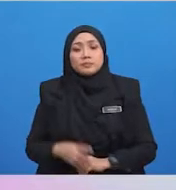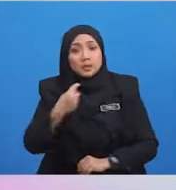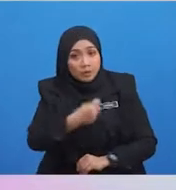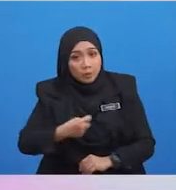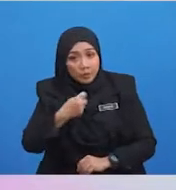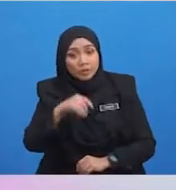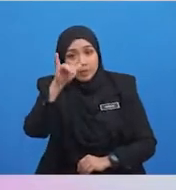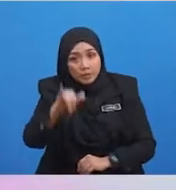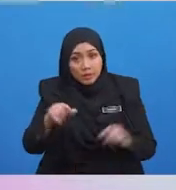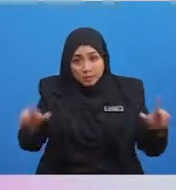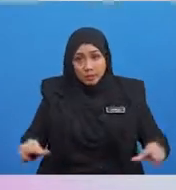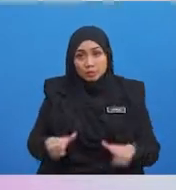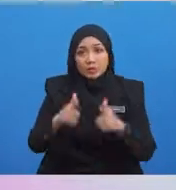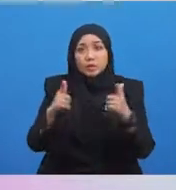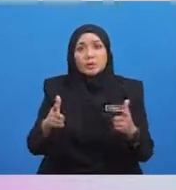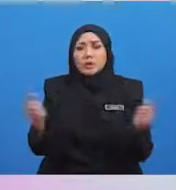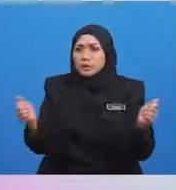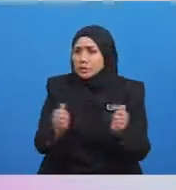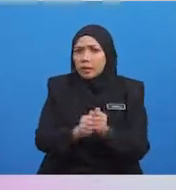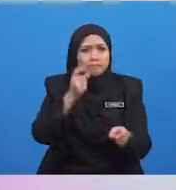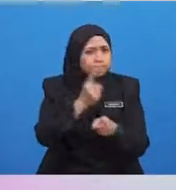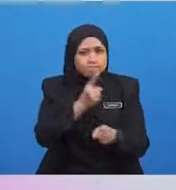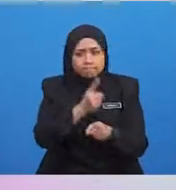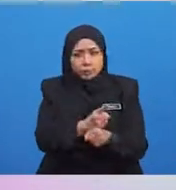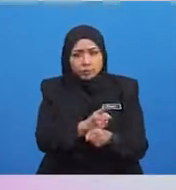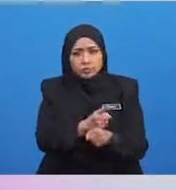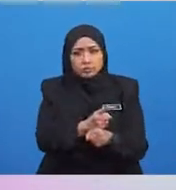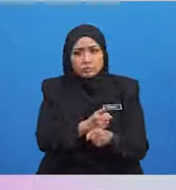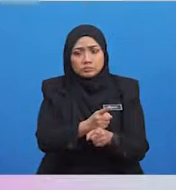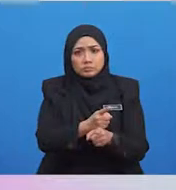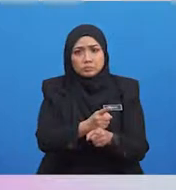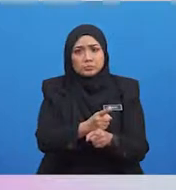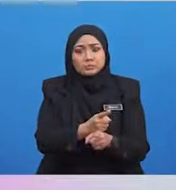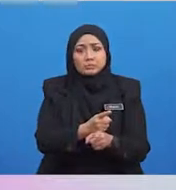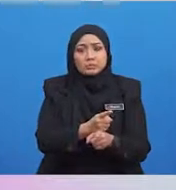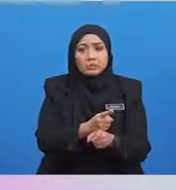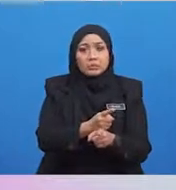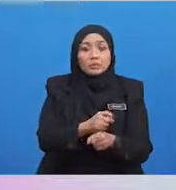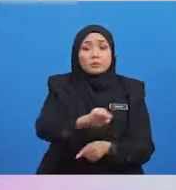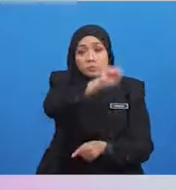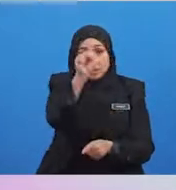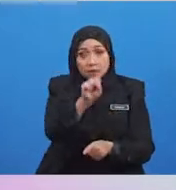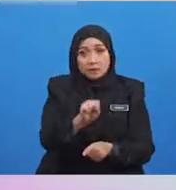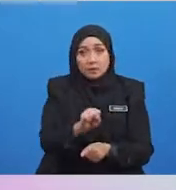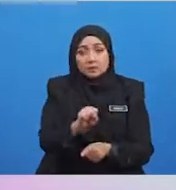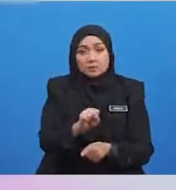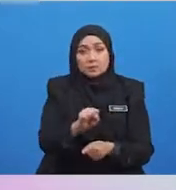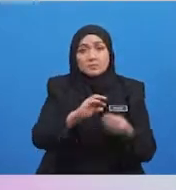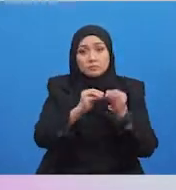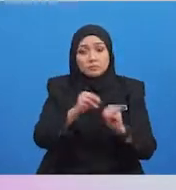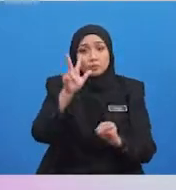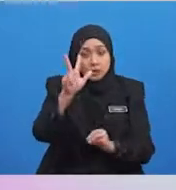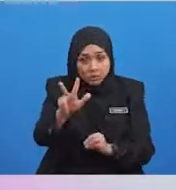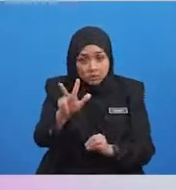Taubat yang dilakukan dengan bersungguh-sungguh pula merupakan persoalan yang turut kita